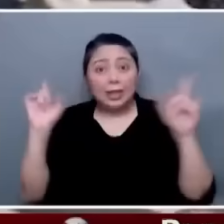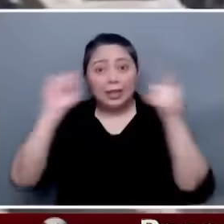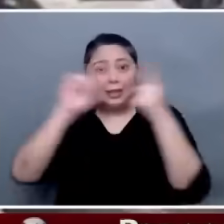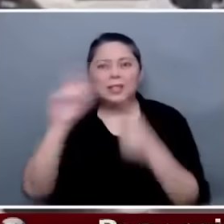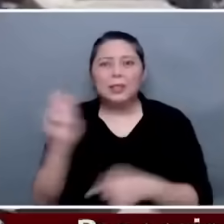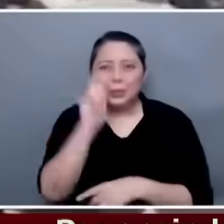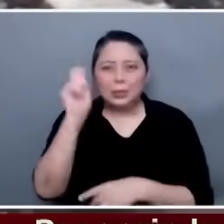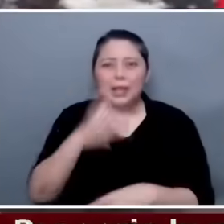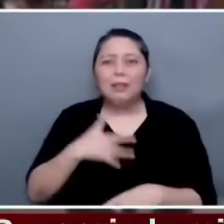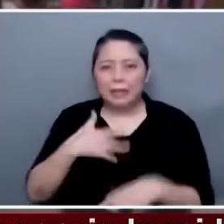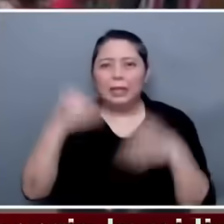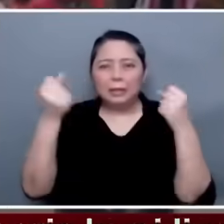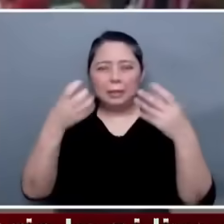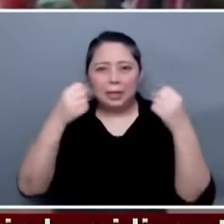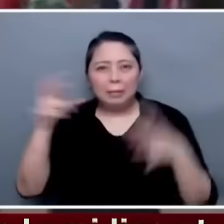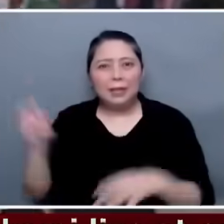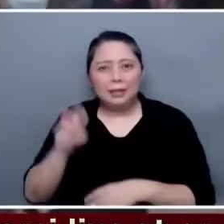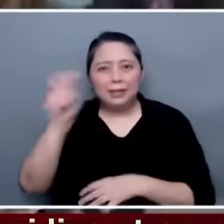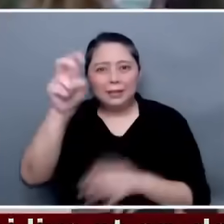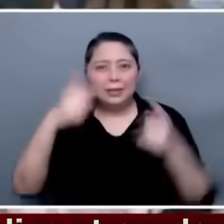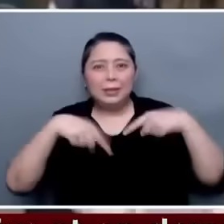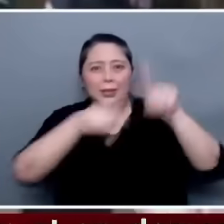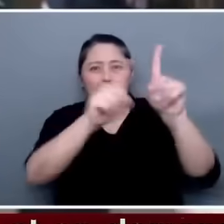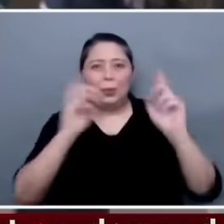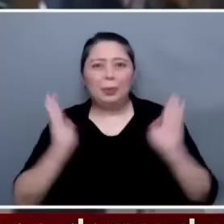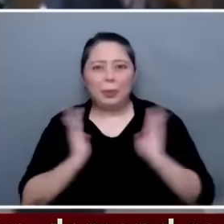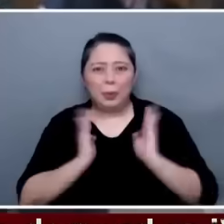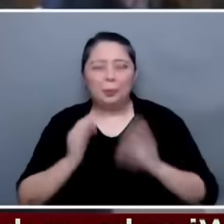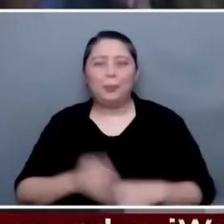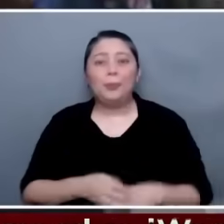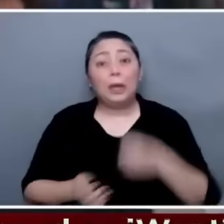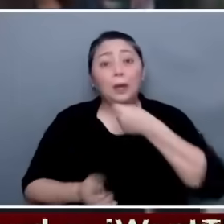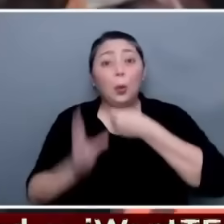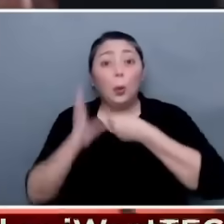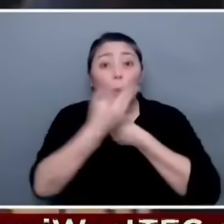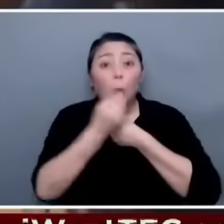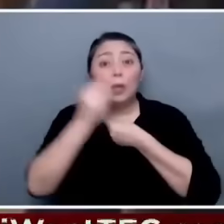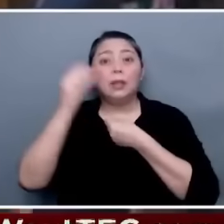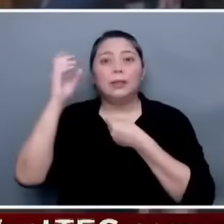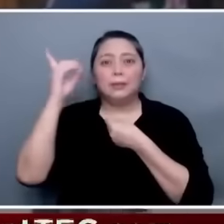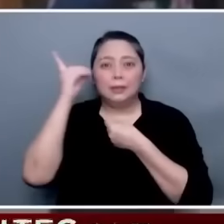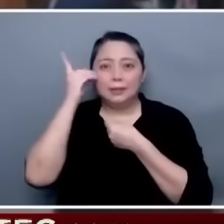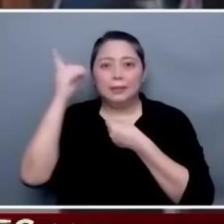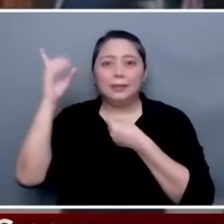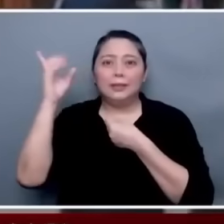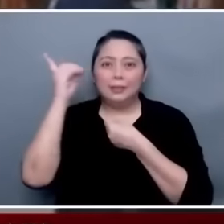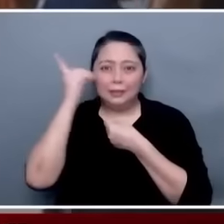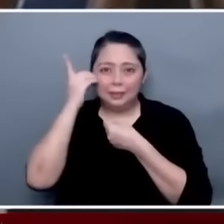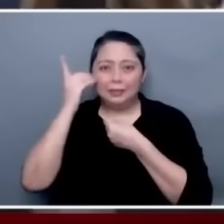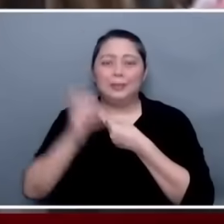at safety protocol. Dobie de Guzman, ABS-CBN News. Baguio City.